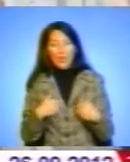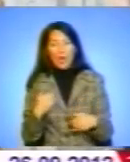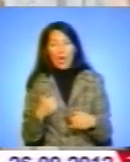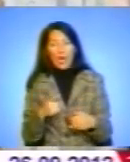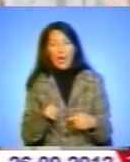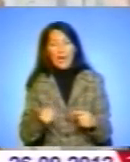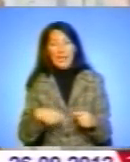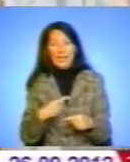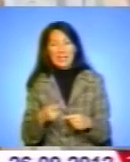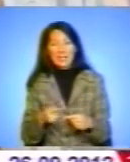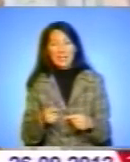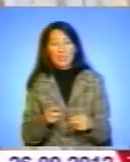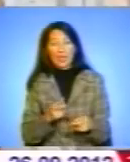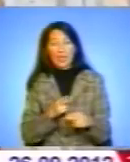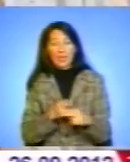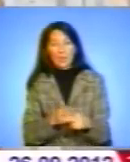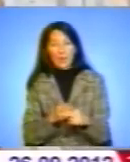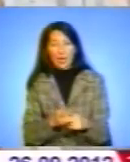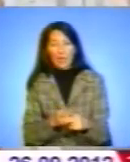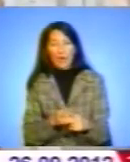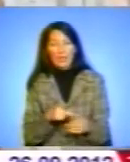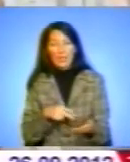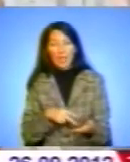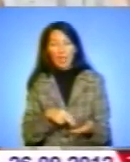через перевали літ іду,